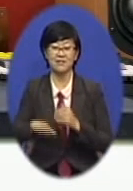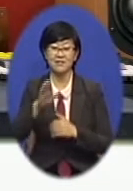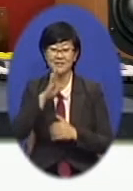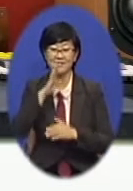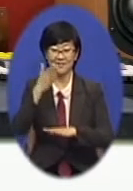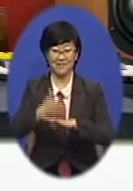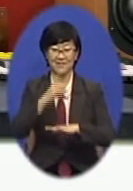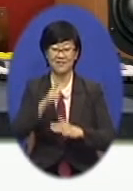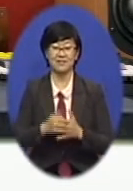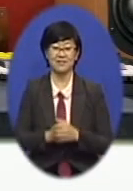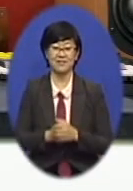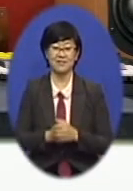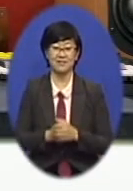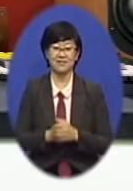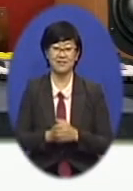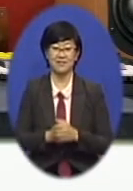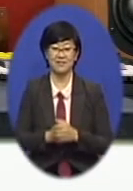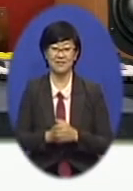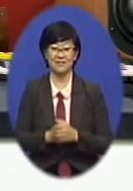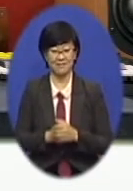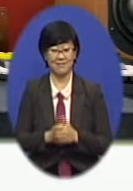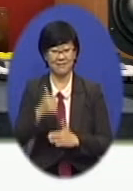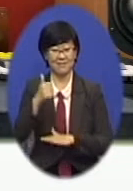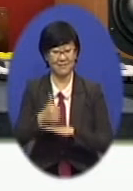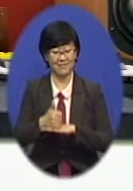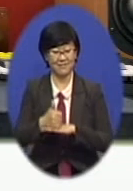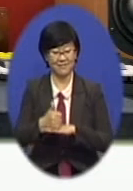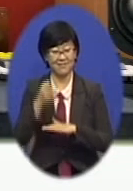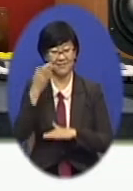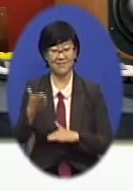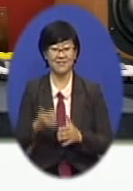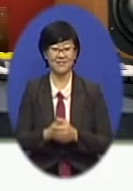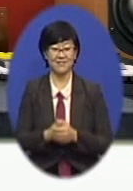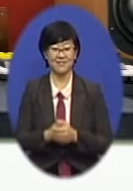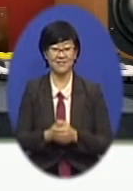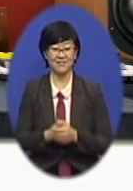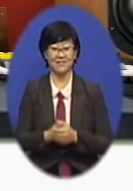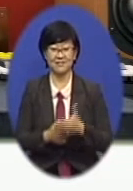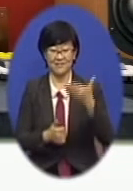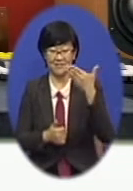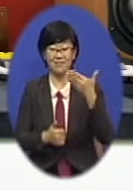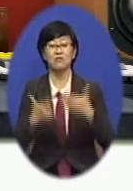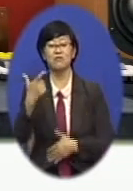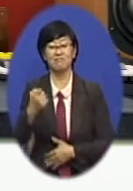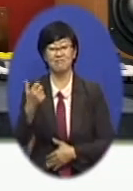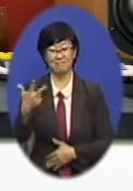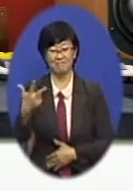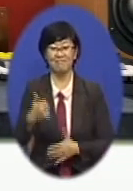정말 감사드리겠습니다. 네. 예. 자, 과연 점수. 몇 편이나 나왔을까요? 보여주세요. 네.